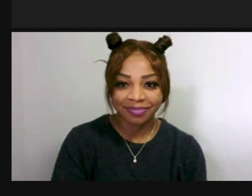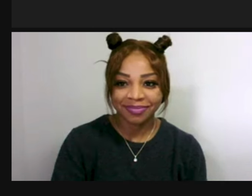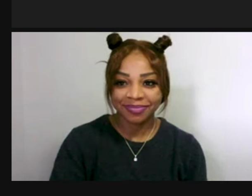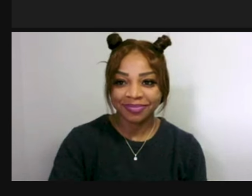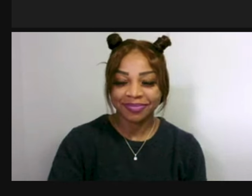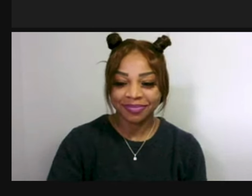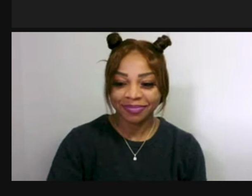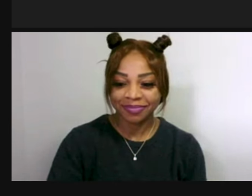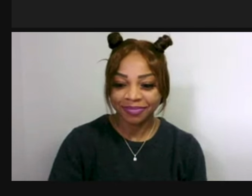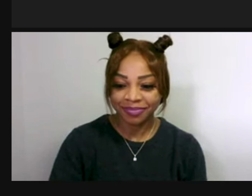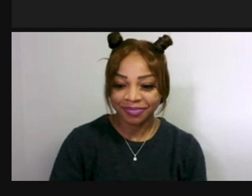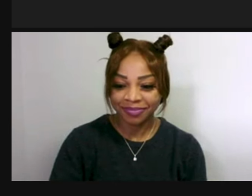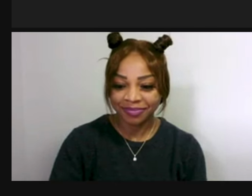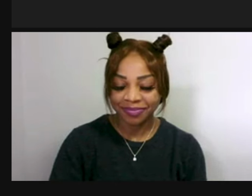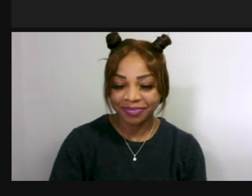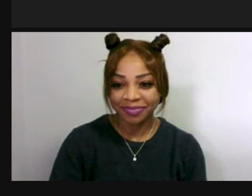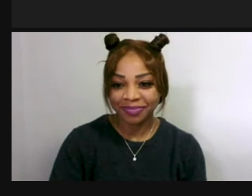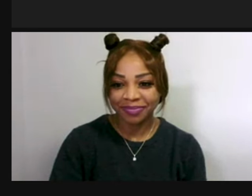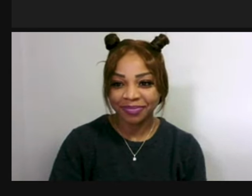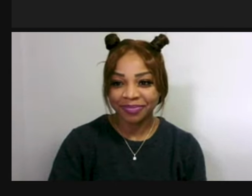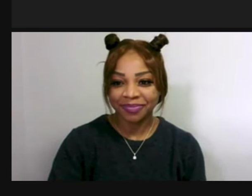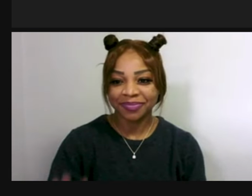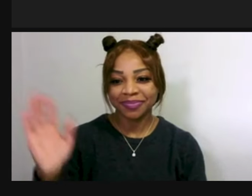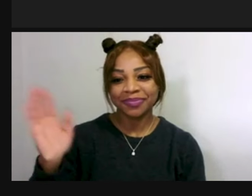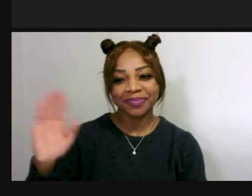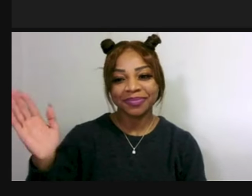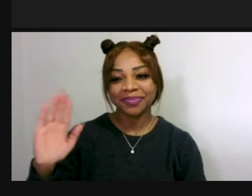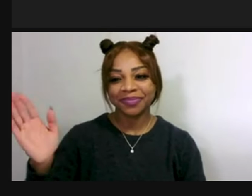Bonjour. Bienvenue à tous.